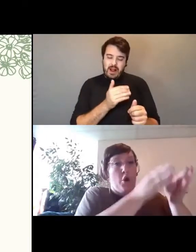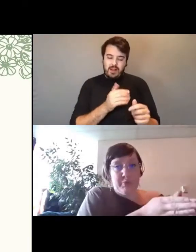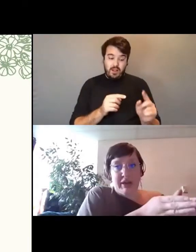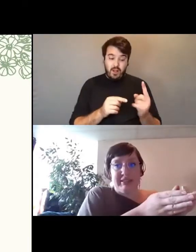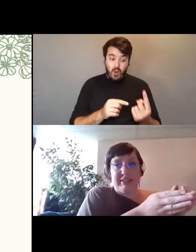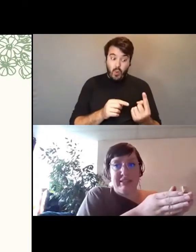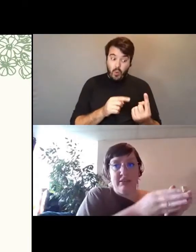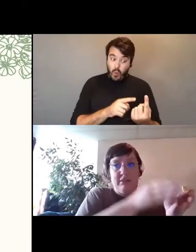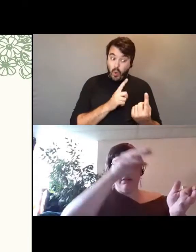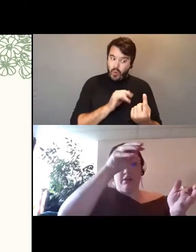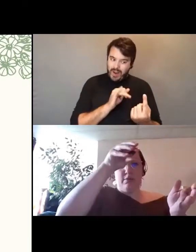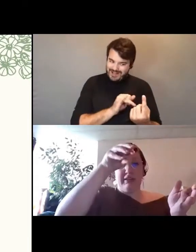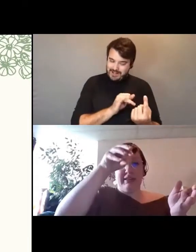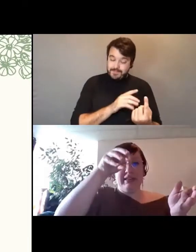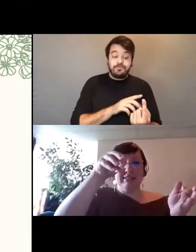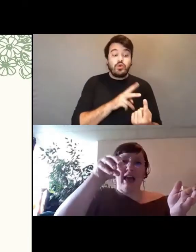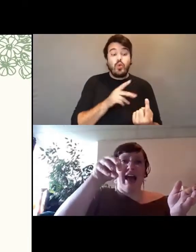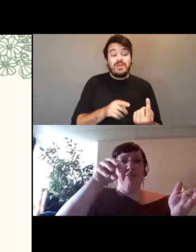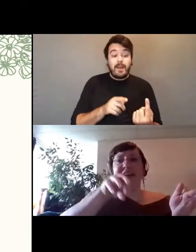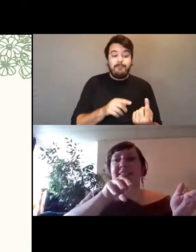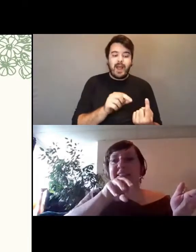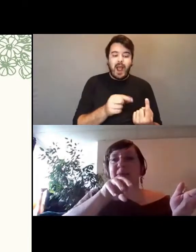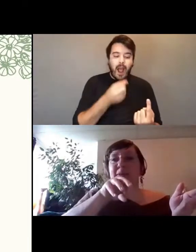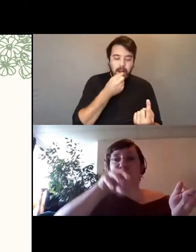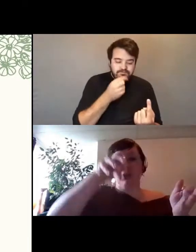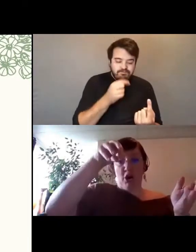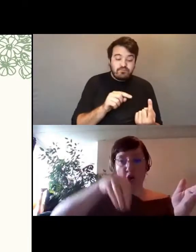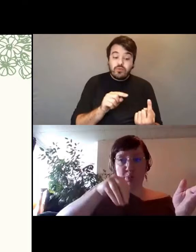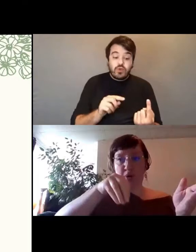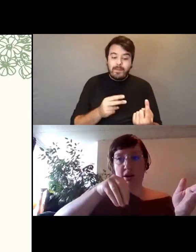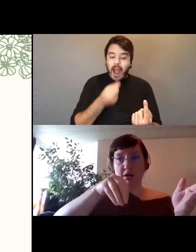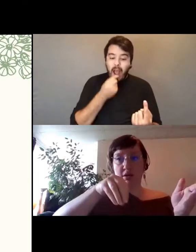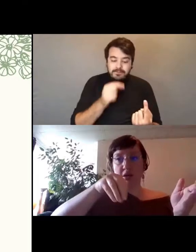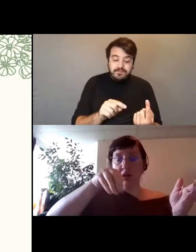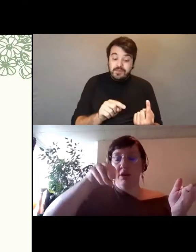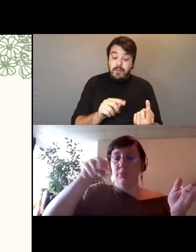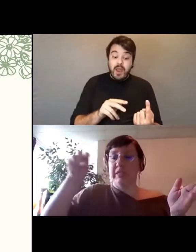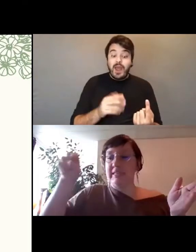exemple, un plant ici, 15 à 20 cm plus tard, un